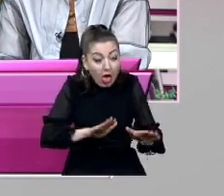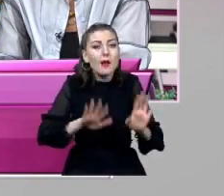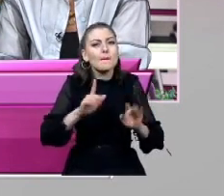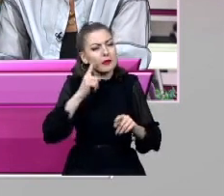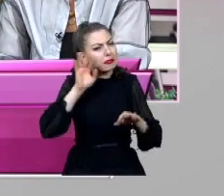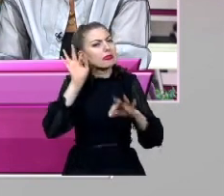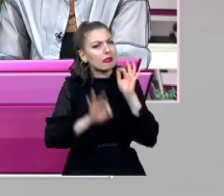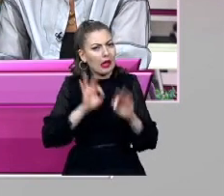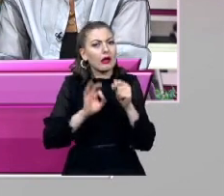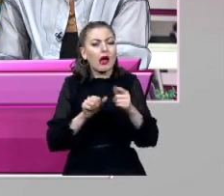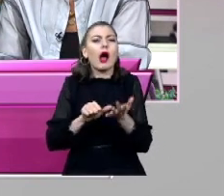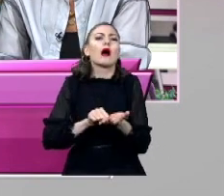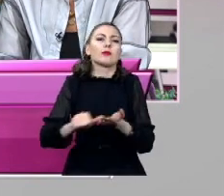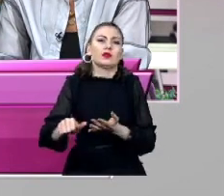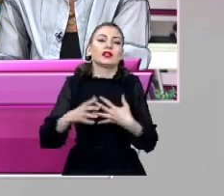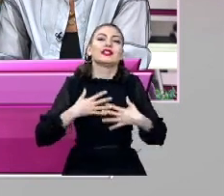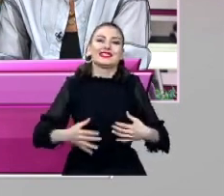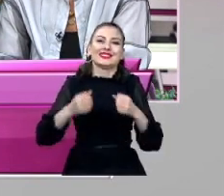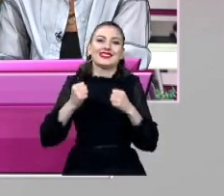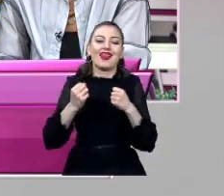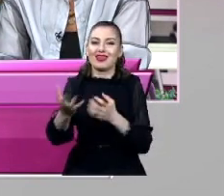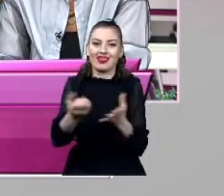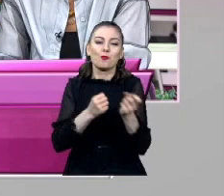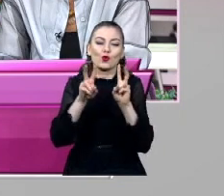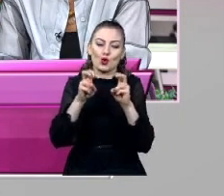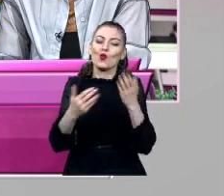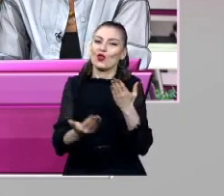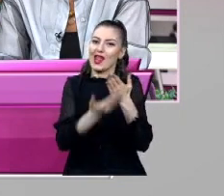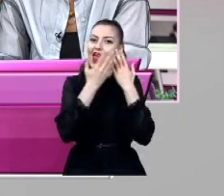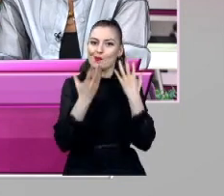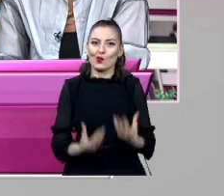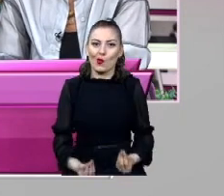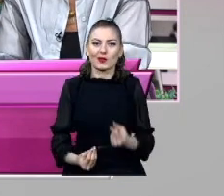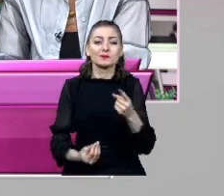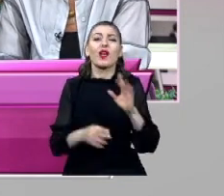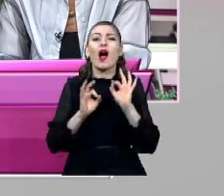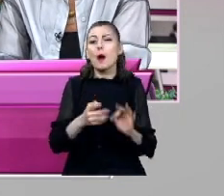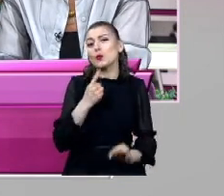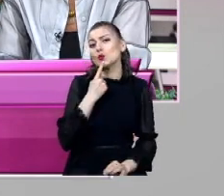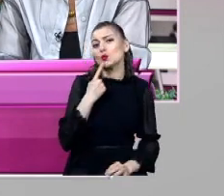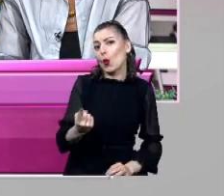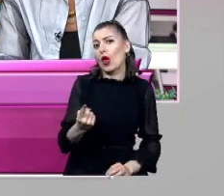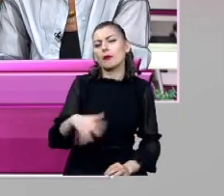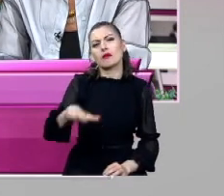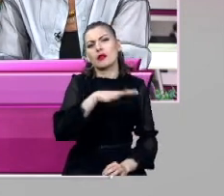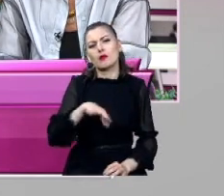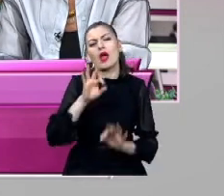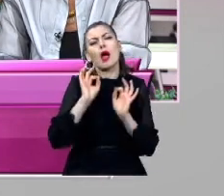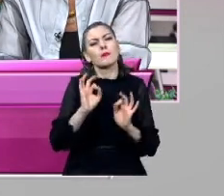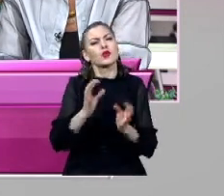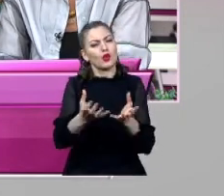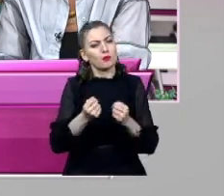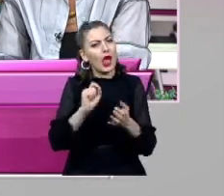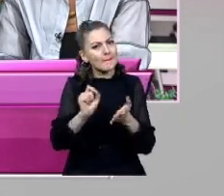bunların hepsi sağlıklı alışveriş yapmak konusunda bize yardımcı olabilir. Ama söylediklerinizden böyle şunu hemen alıyorum,